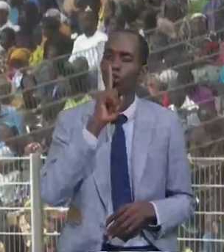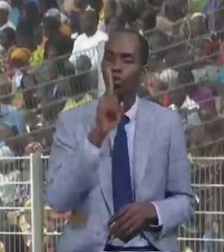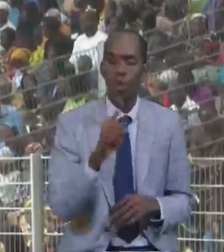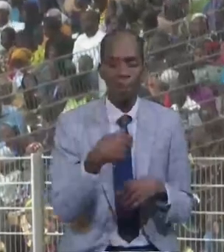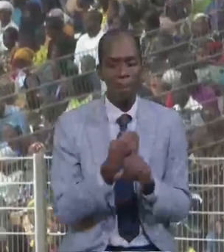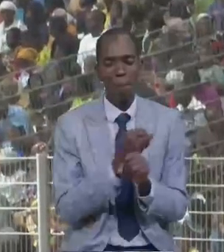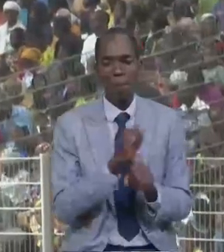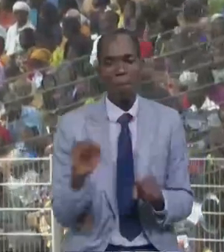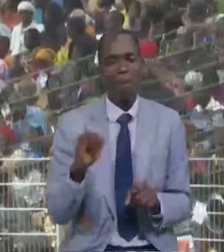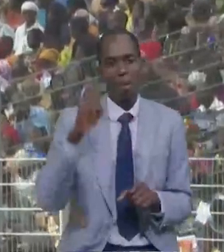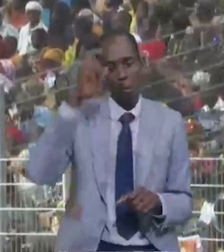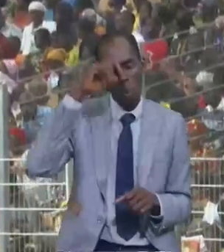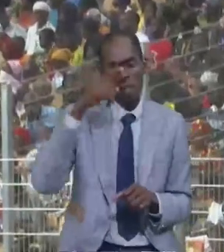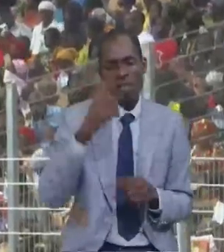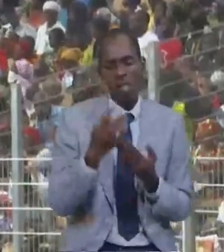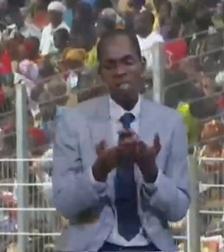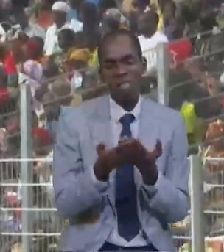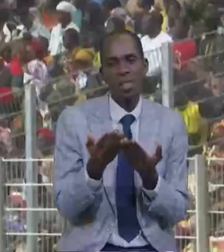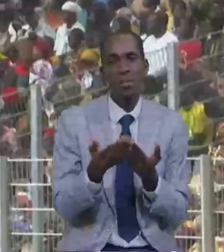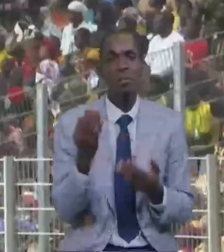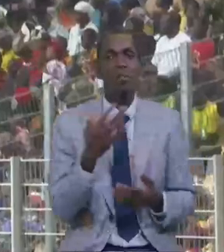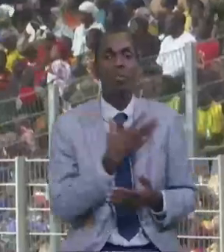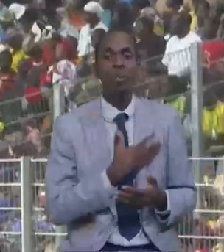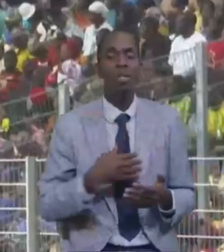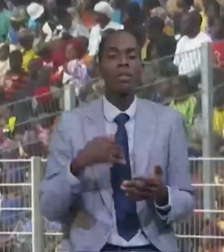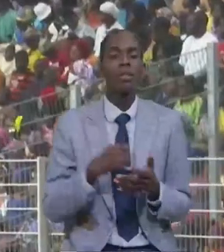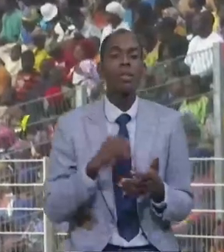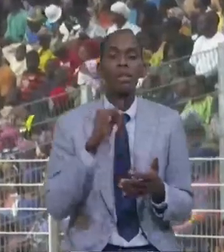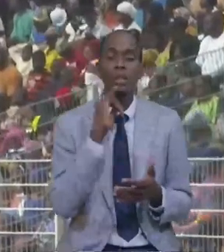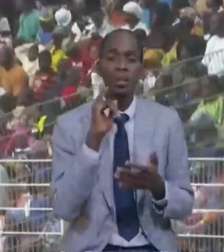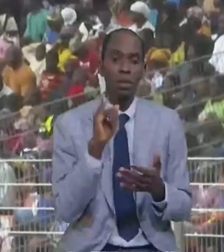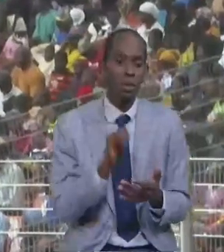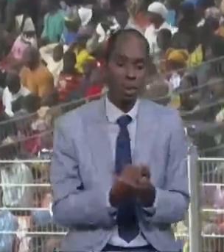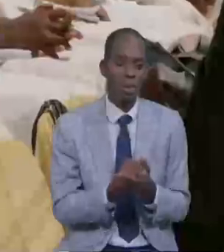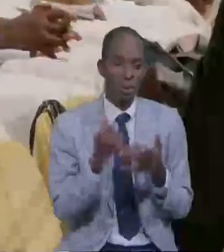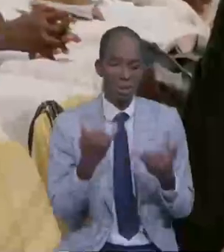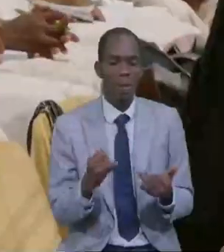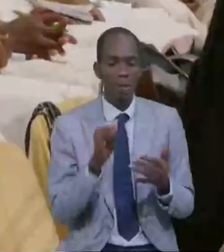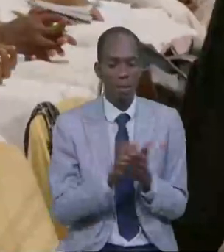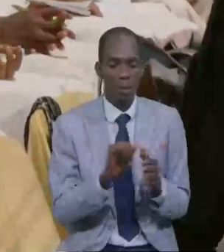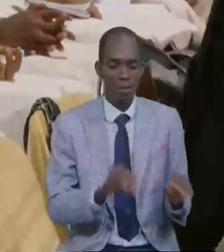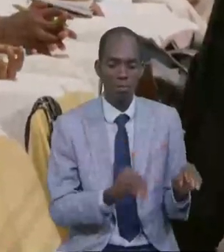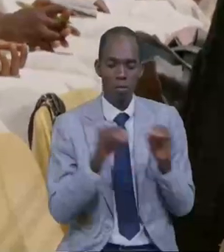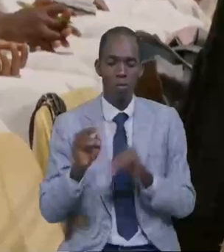ça qui nous affranchit totalement et nous rend